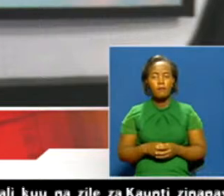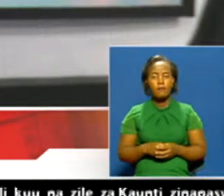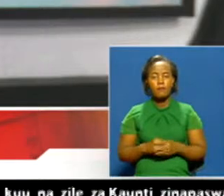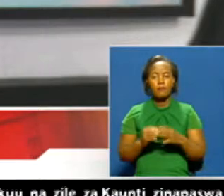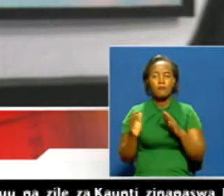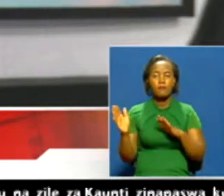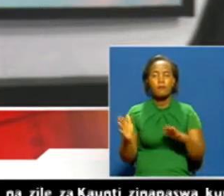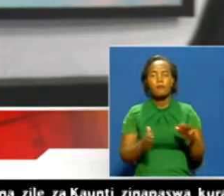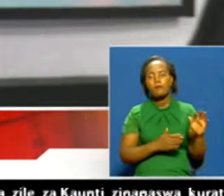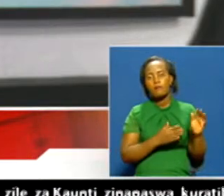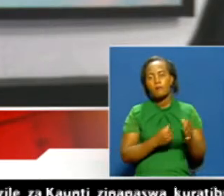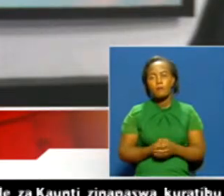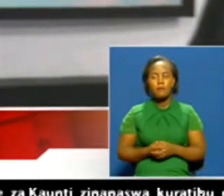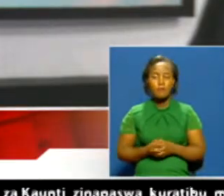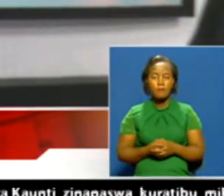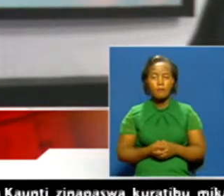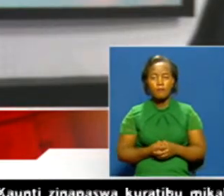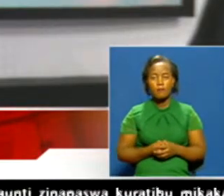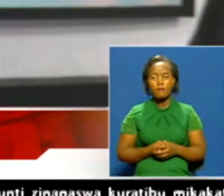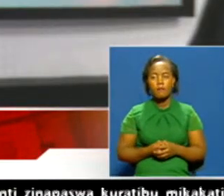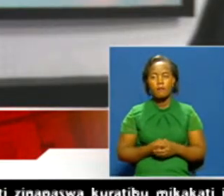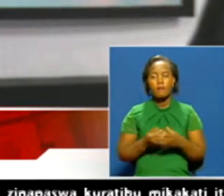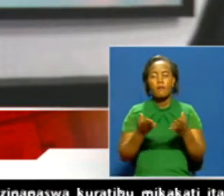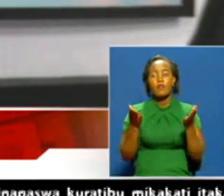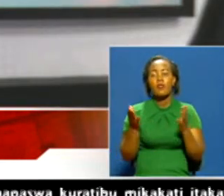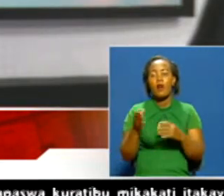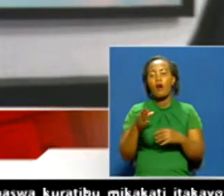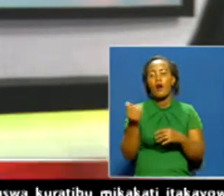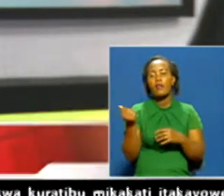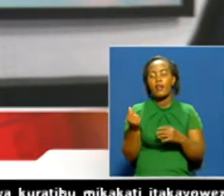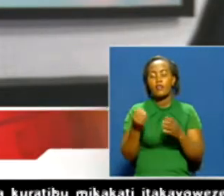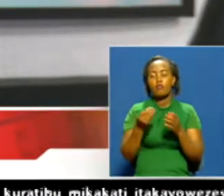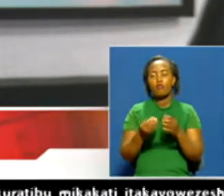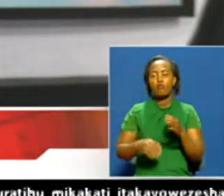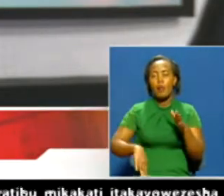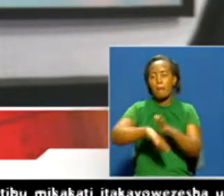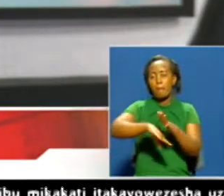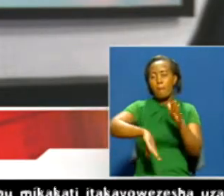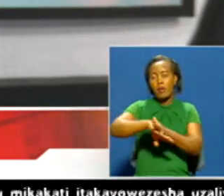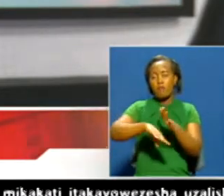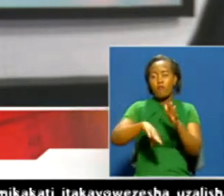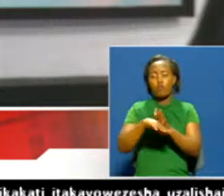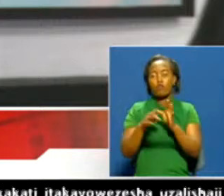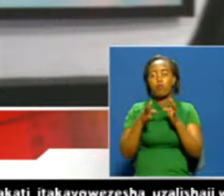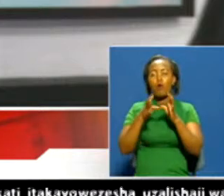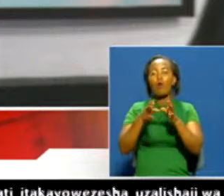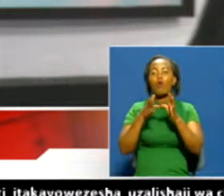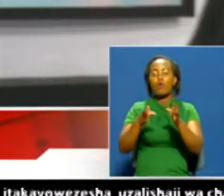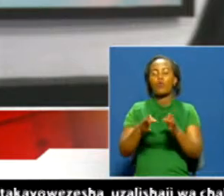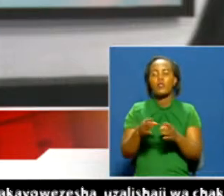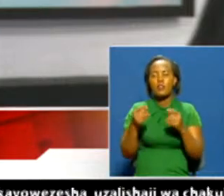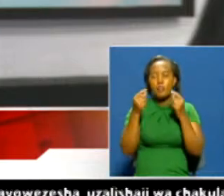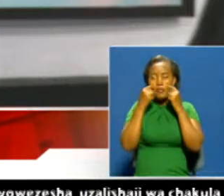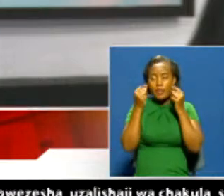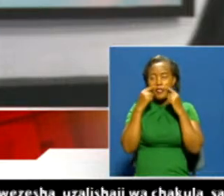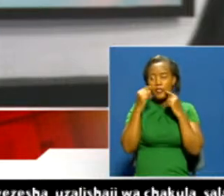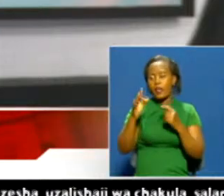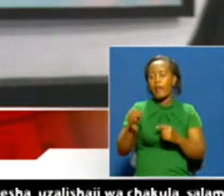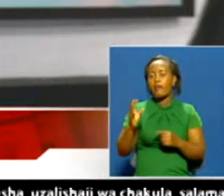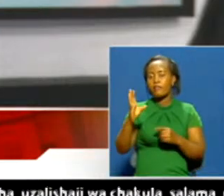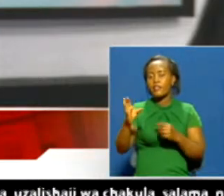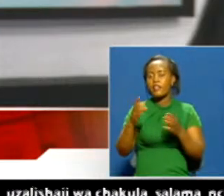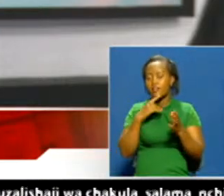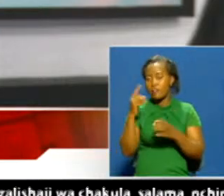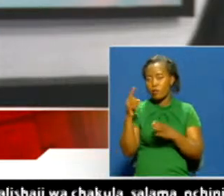Tuagane na voliboli, mtazamaji, tutupie jicho kambumbu ambapo kocha mkuu wa Tusk FC Robert Matano amesema kuwa klabu hicho bado